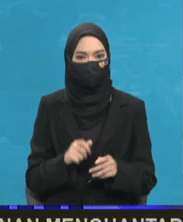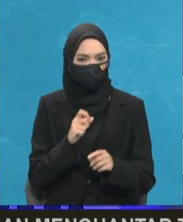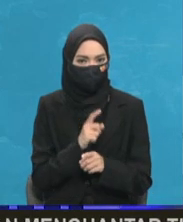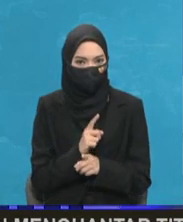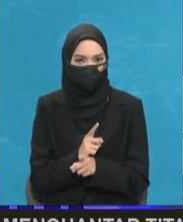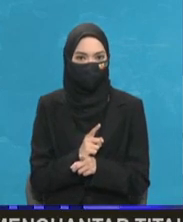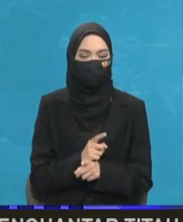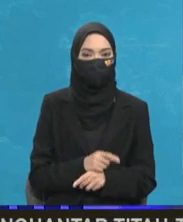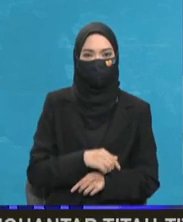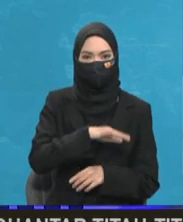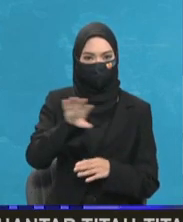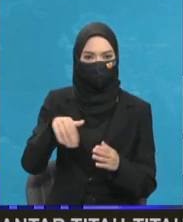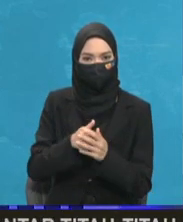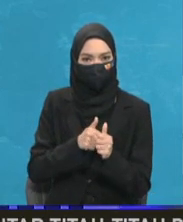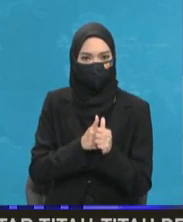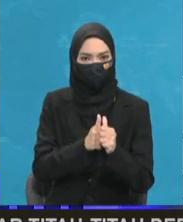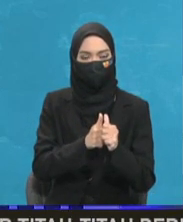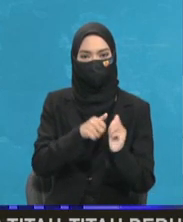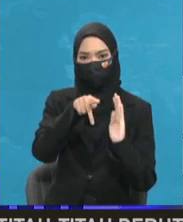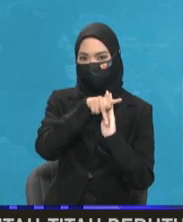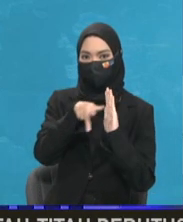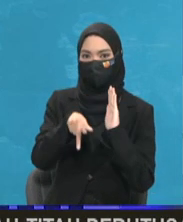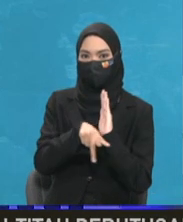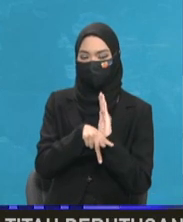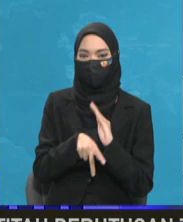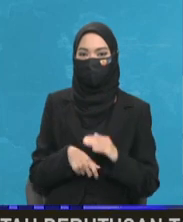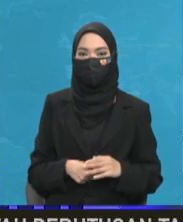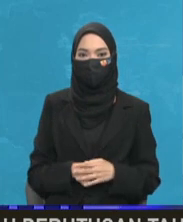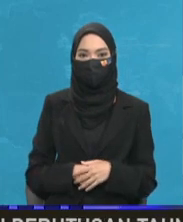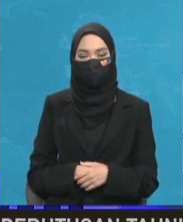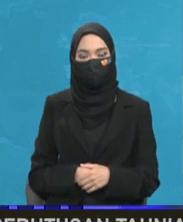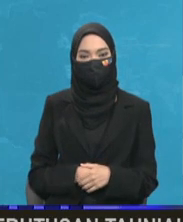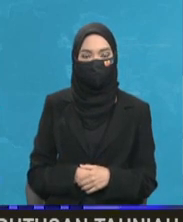kemajuan arahan di bawah akta penyakit-penyakit pegal 2004